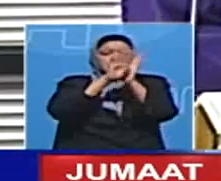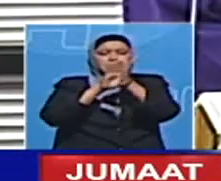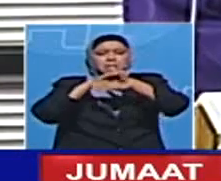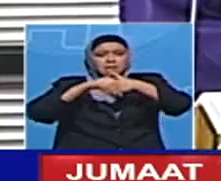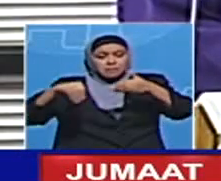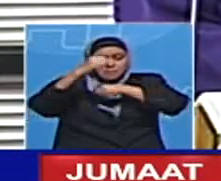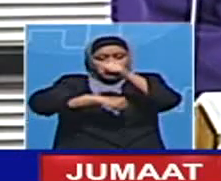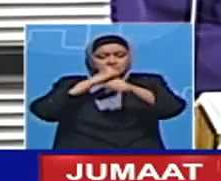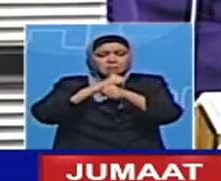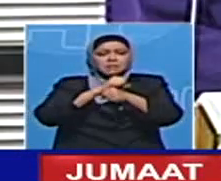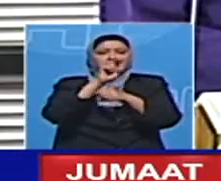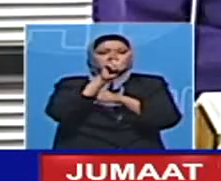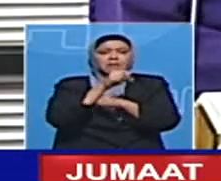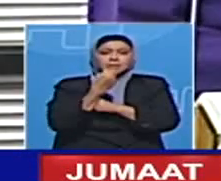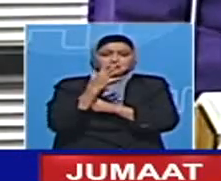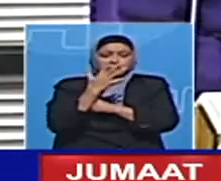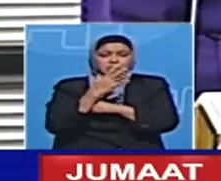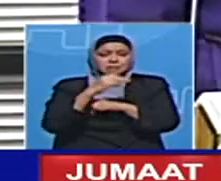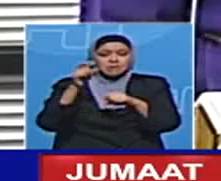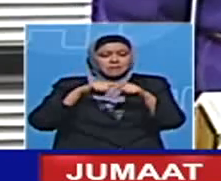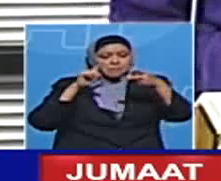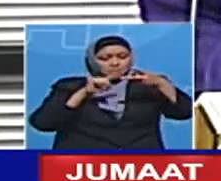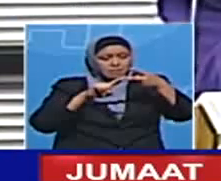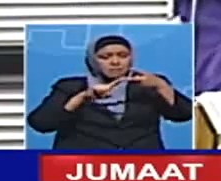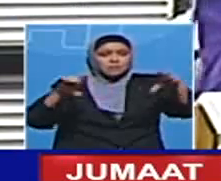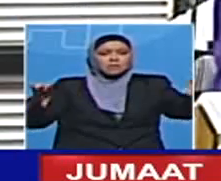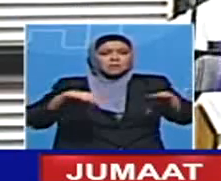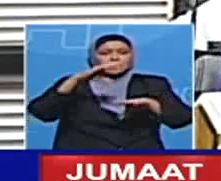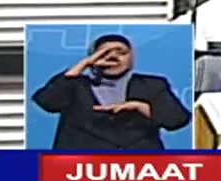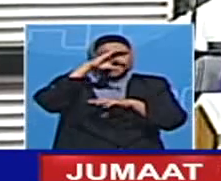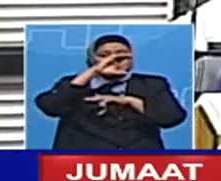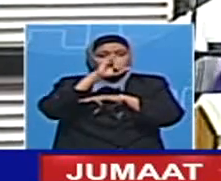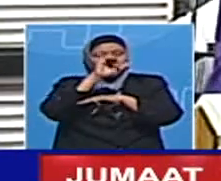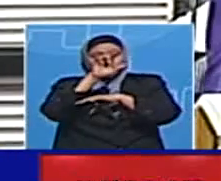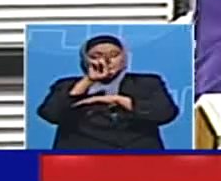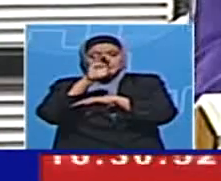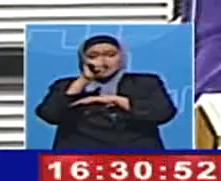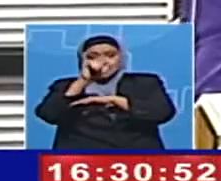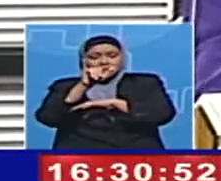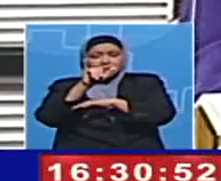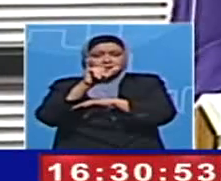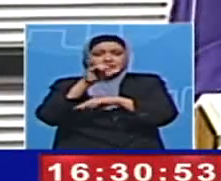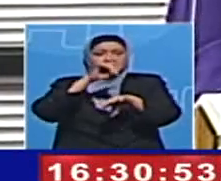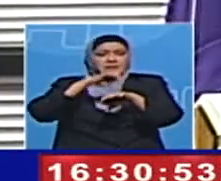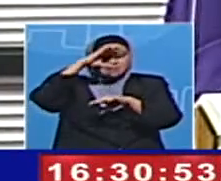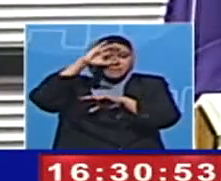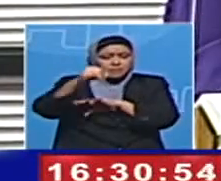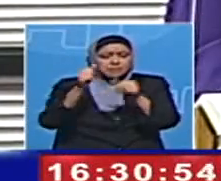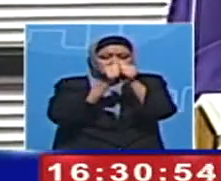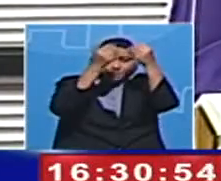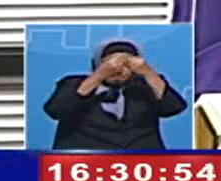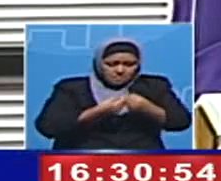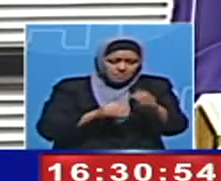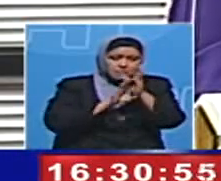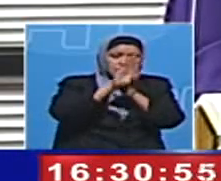tahun 2015 kedua melaksana Cyber City Center di cyber Jaya dengan nilai pembangunan hampir